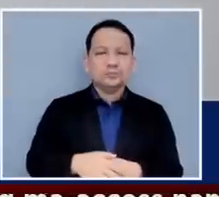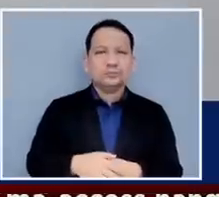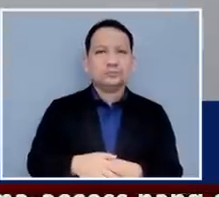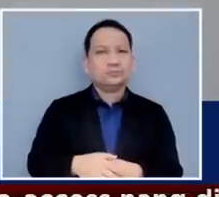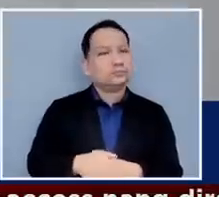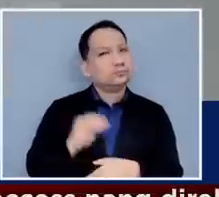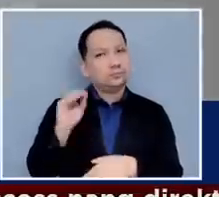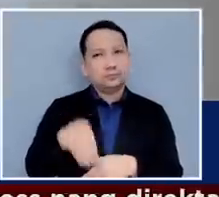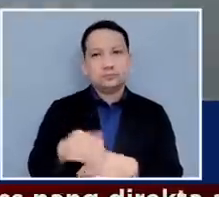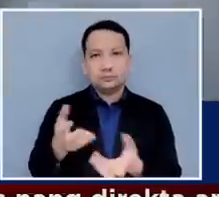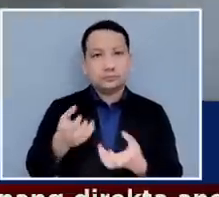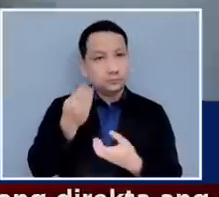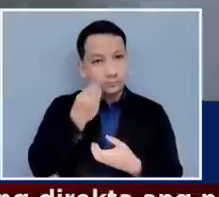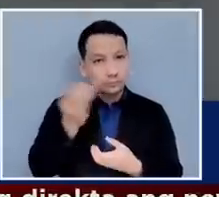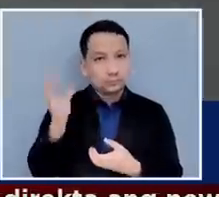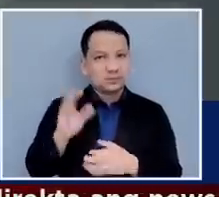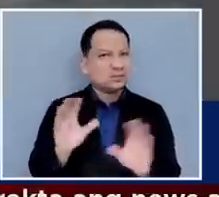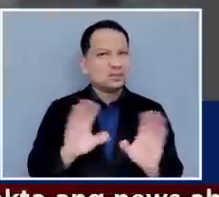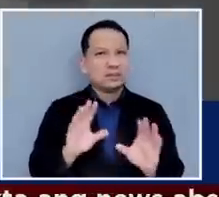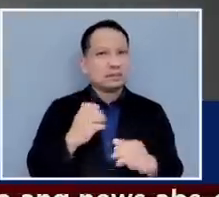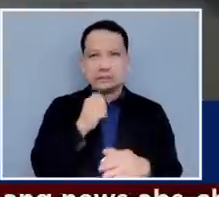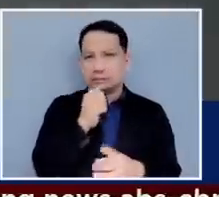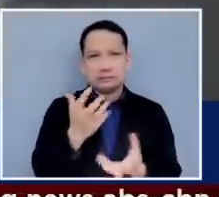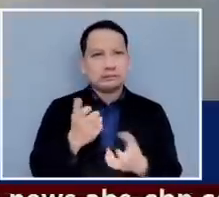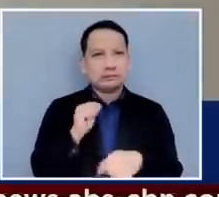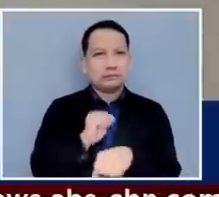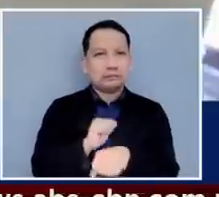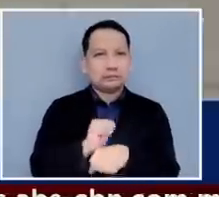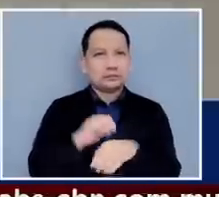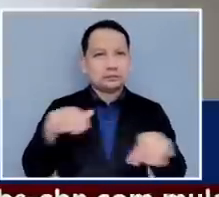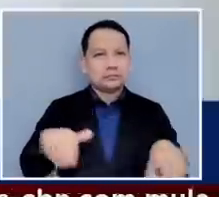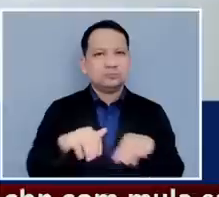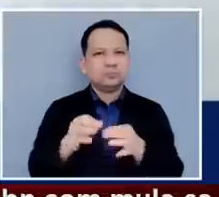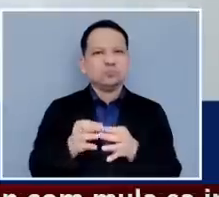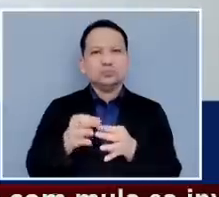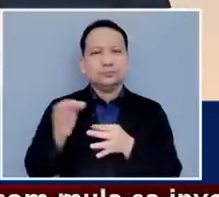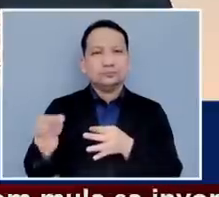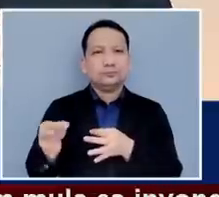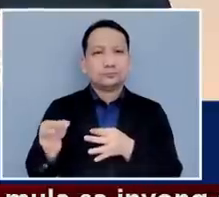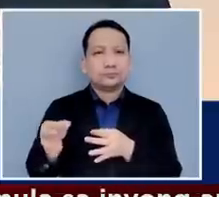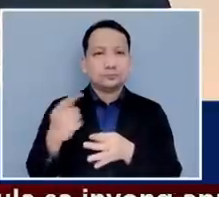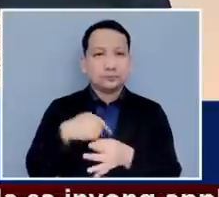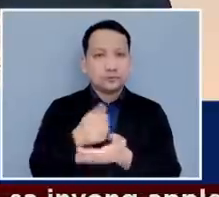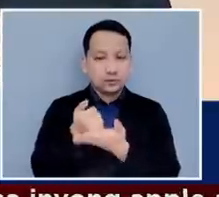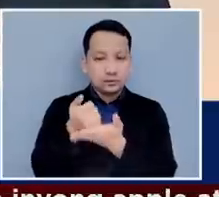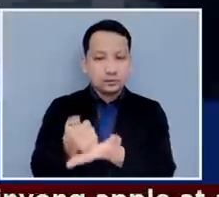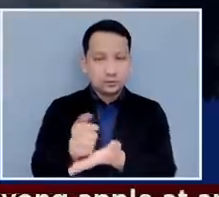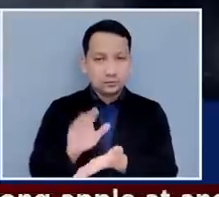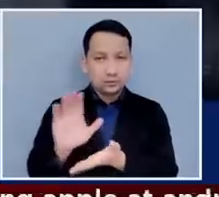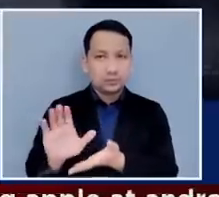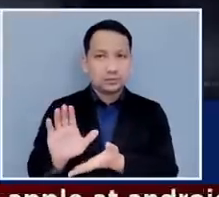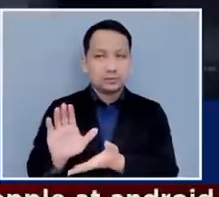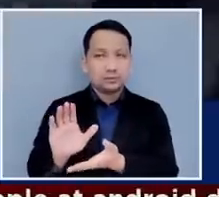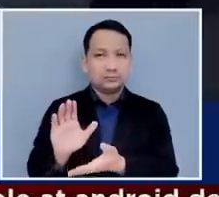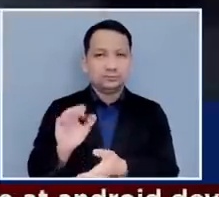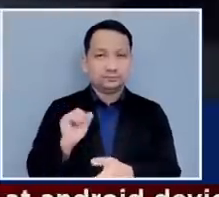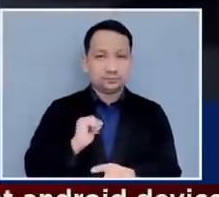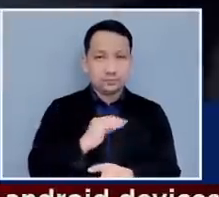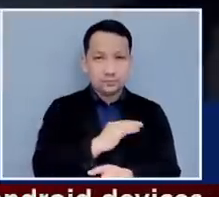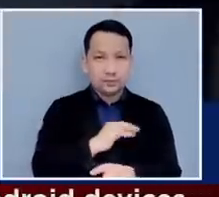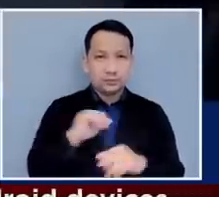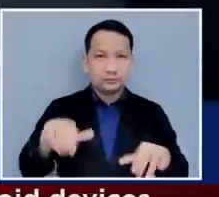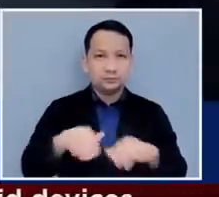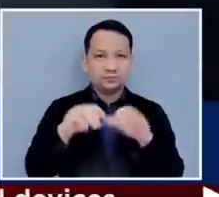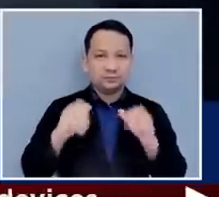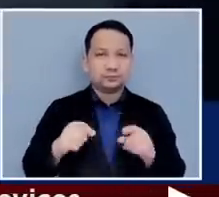nilang umuwi na at ayaw na nilang magtrabaho. So in-extend din namin yung aming tulong dito sa mga empleyado na to. Sa bigong makausap